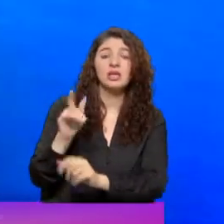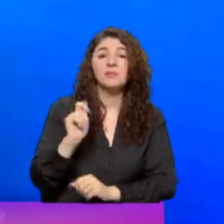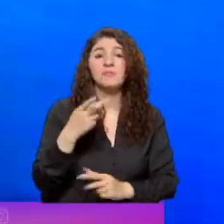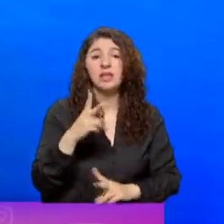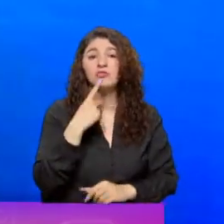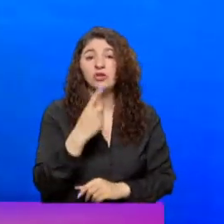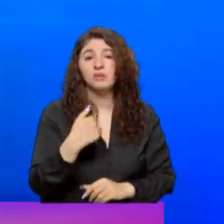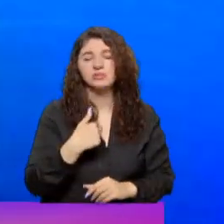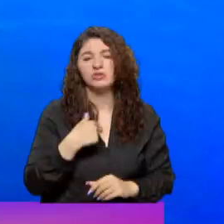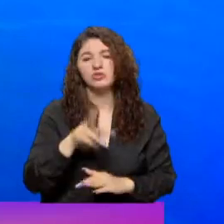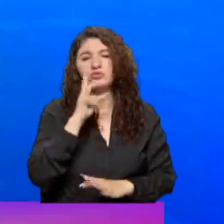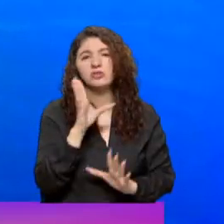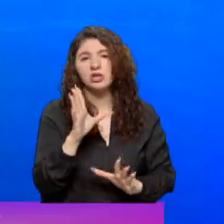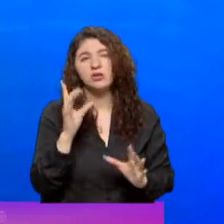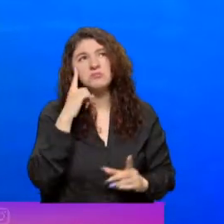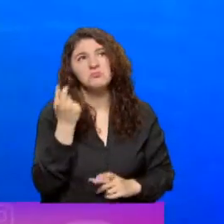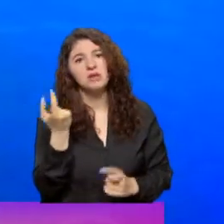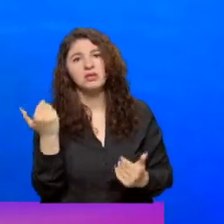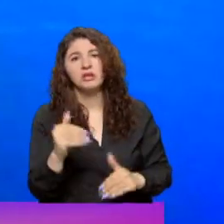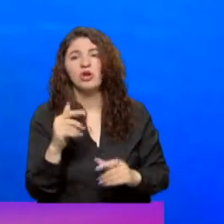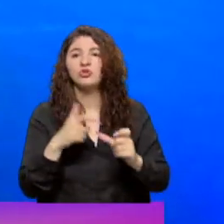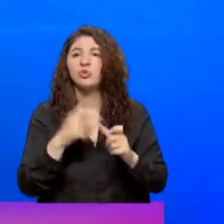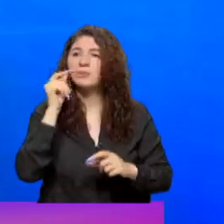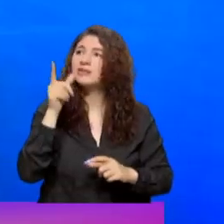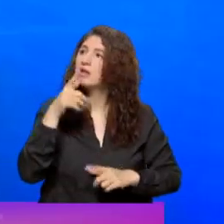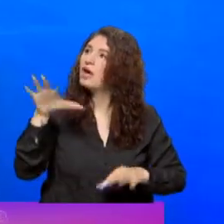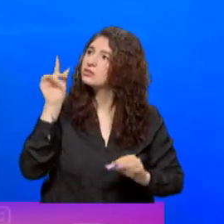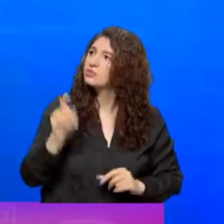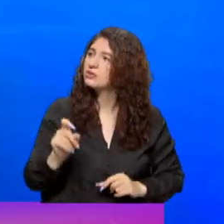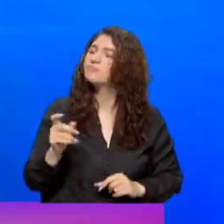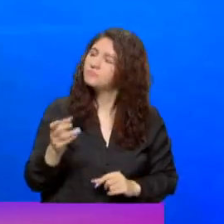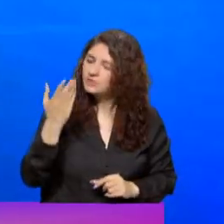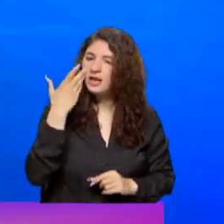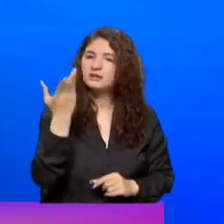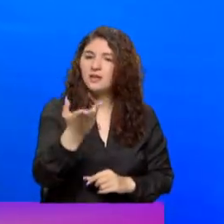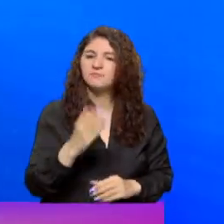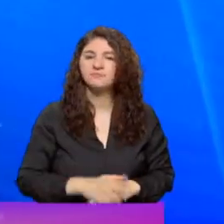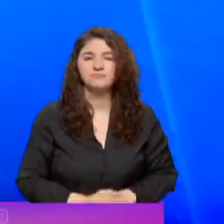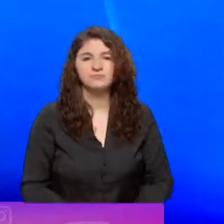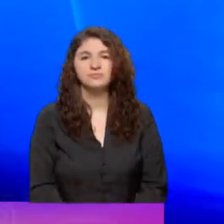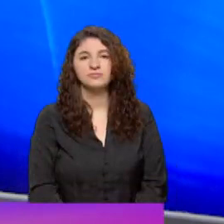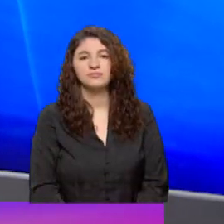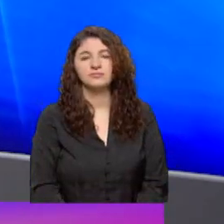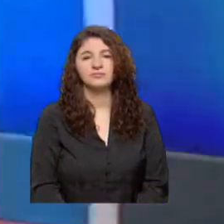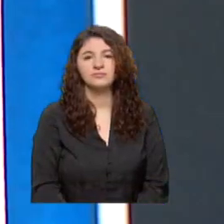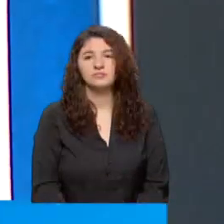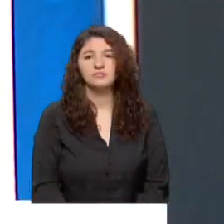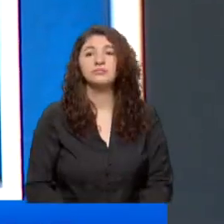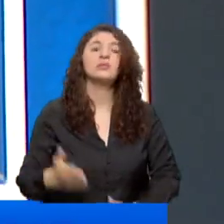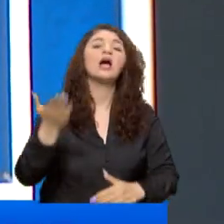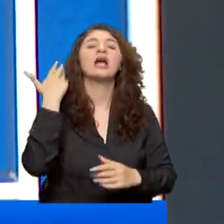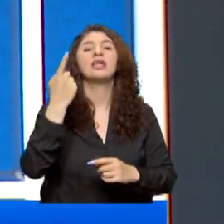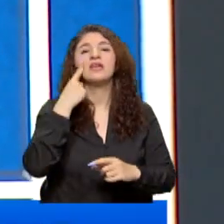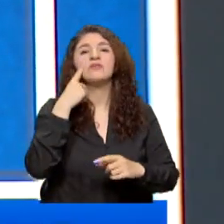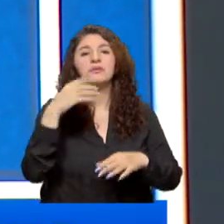diyorlar bize de son derece mantıklı geliyor gürseller Ofisi hazır ve izleyelim o Eskiden